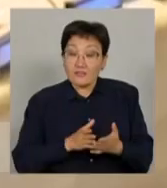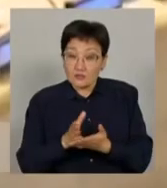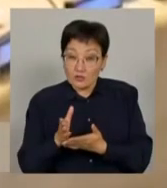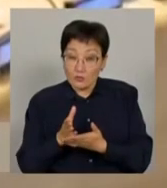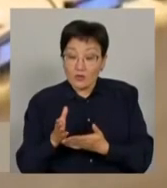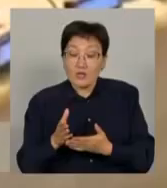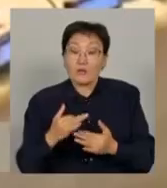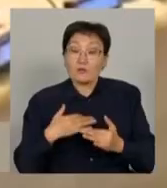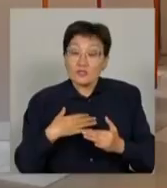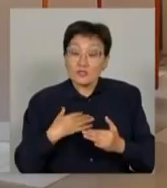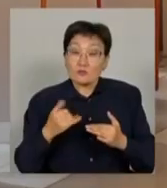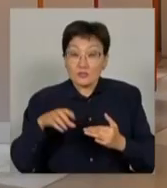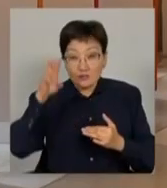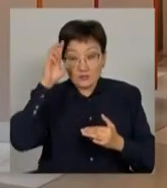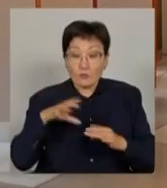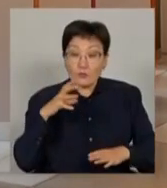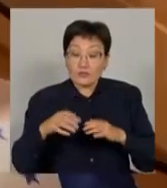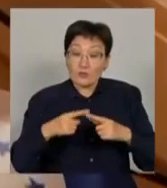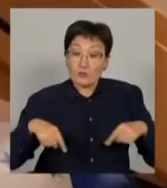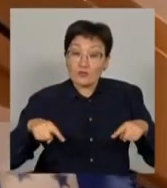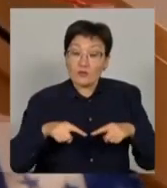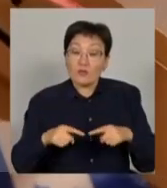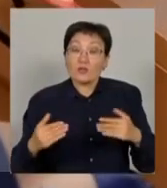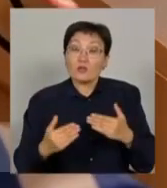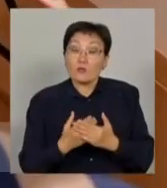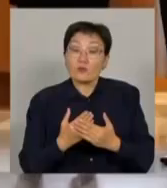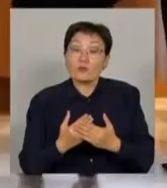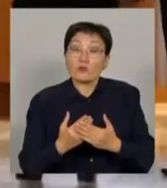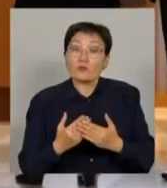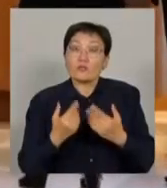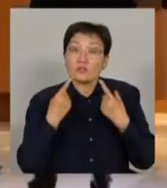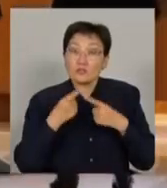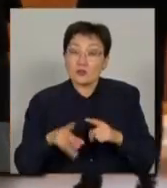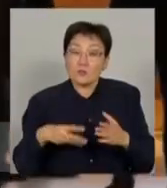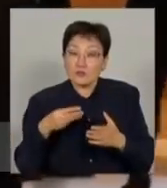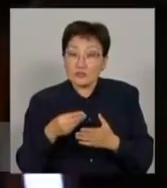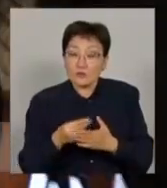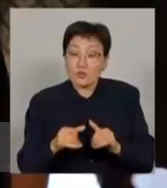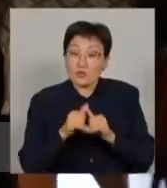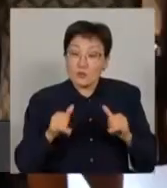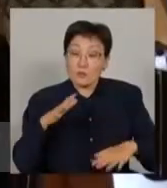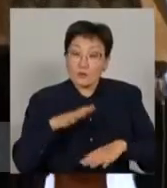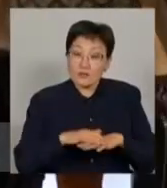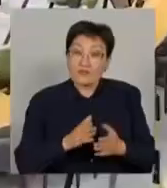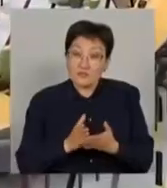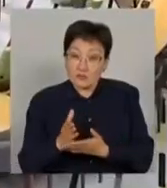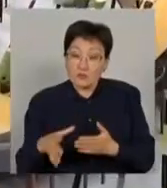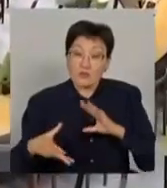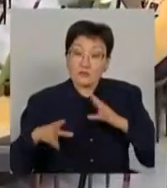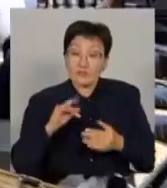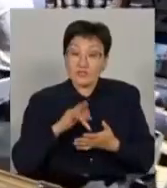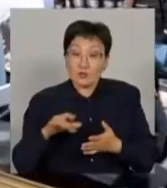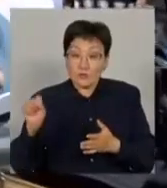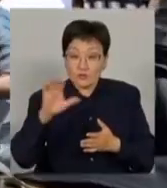отныне в нашей стране один из мировых лидеров в области инновационных платежных технологий будет развивать бизнес банковской сфере для всего